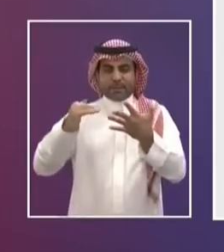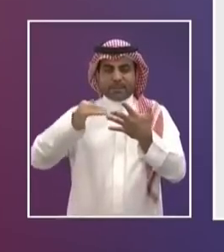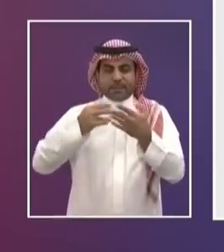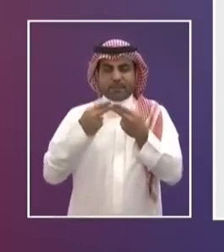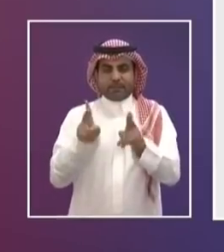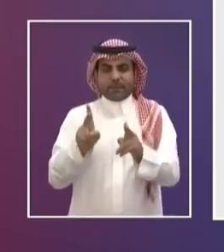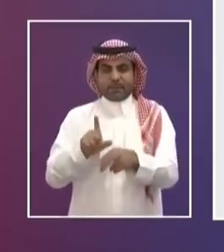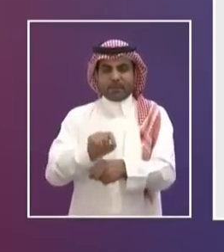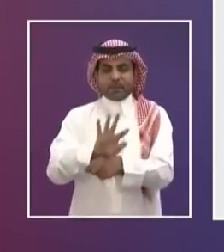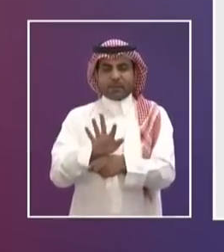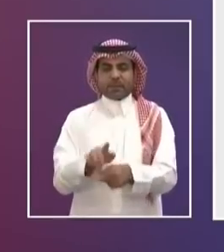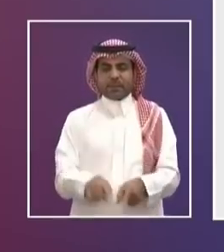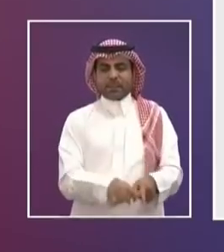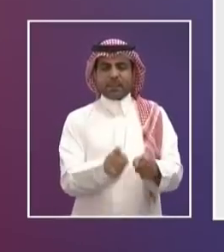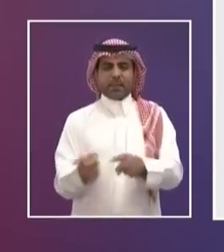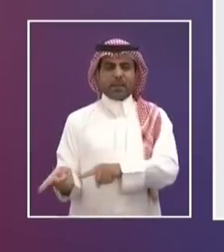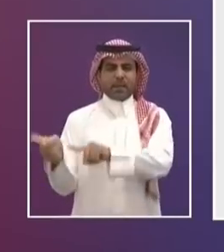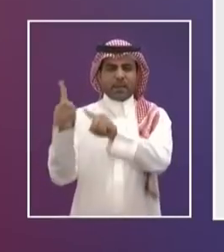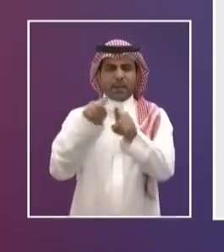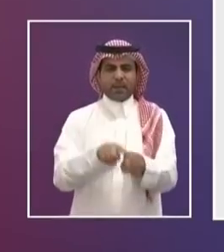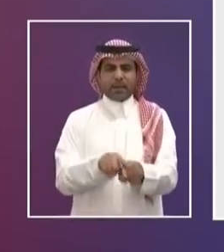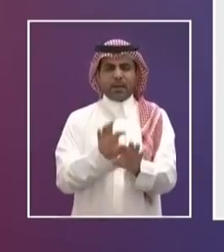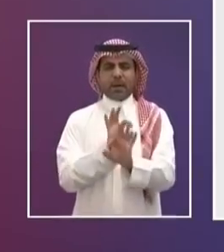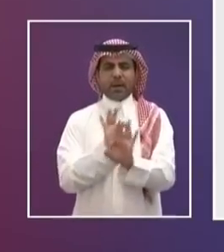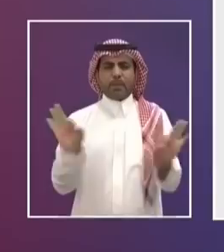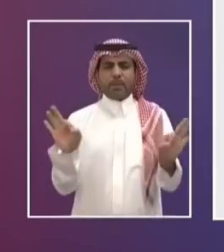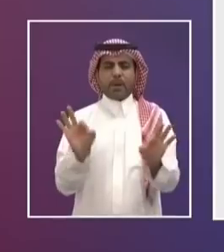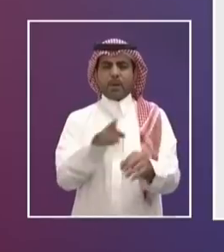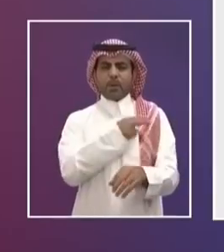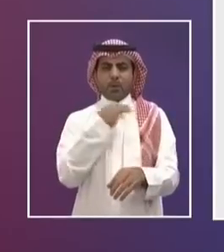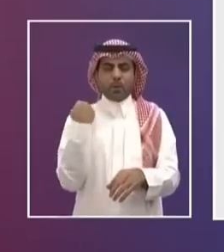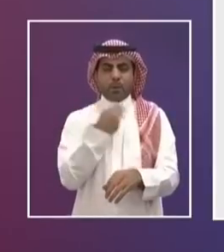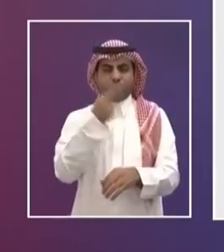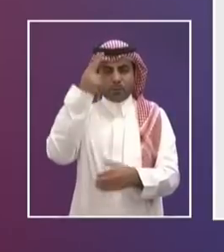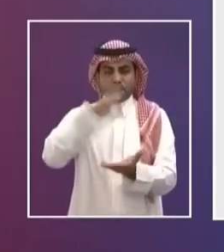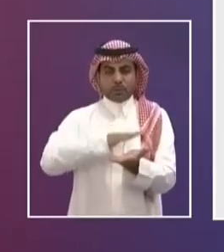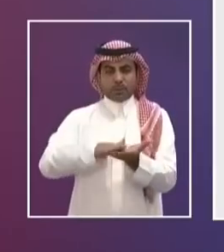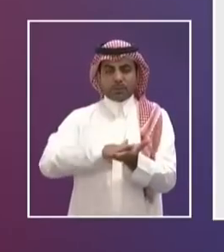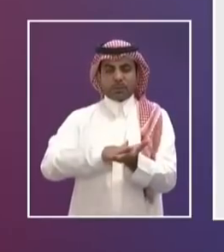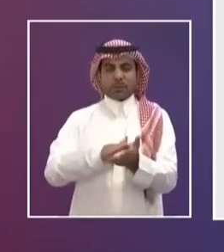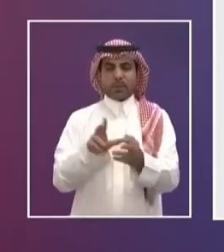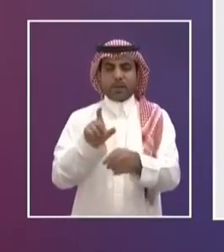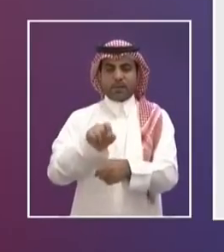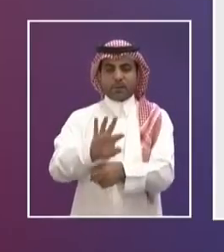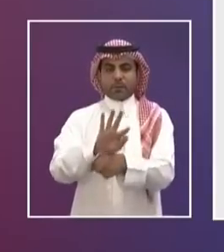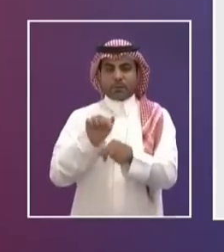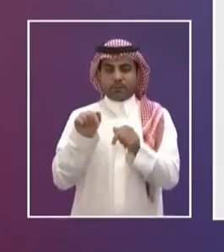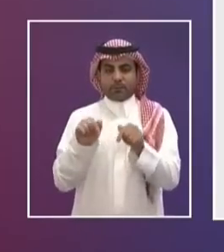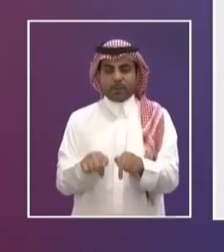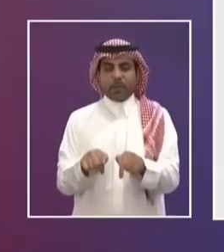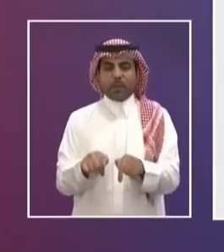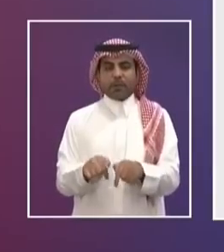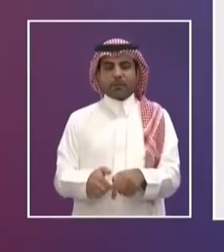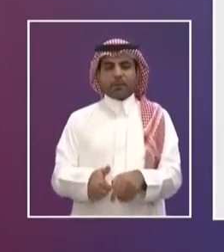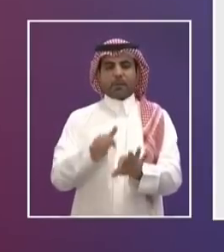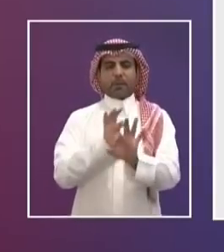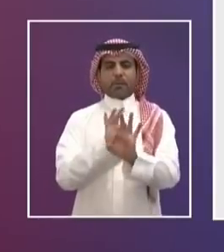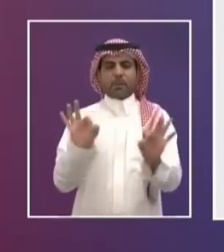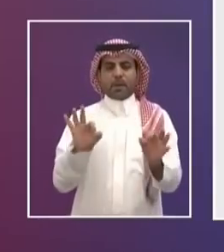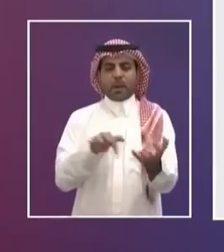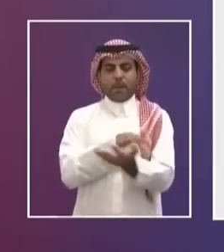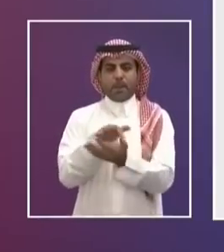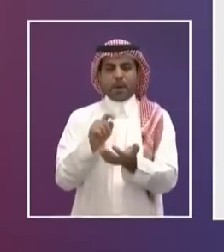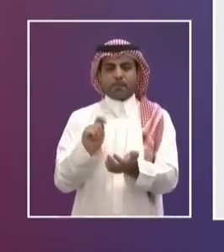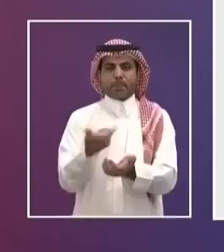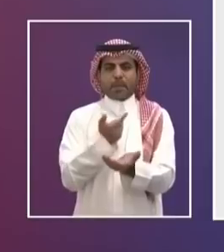مع هذه الجائحة بكافة أجهزتها الحكومية المعنية بالتعامل مع هذه الجائحة. المعلومة دائما أولا